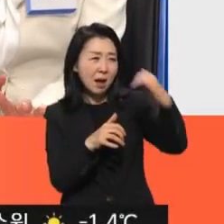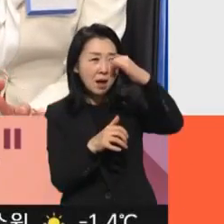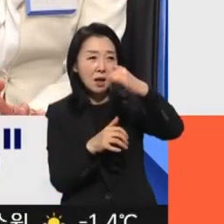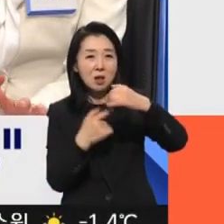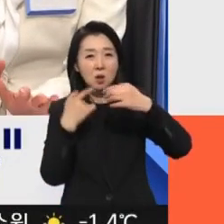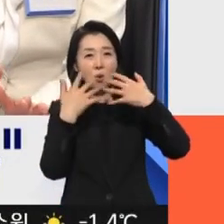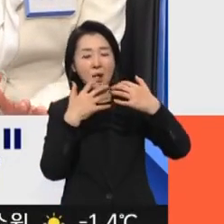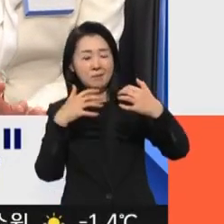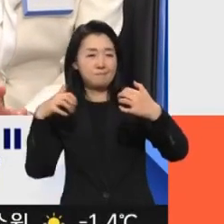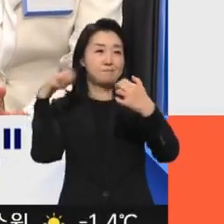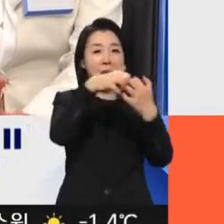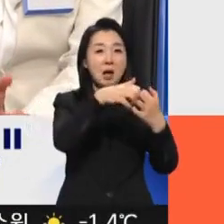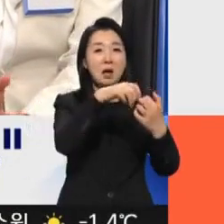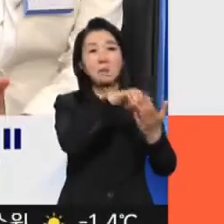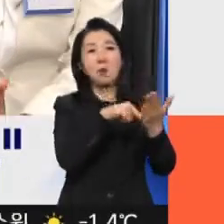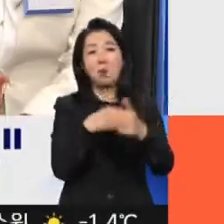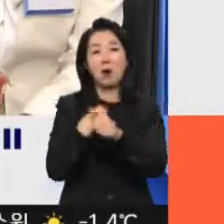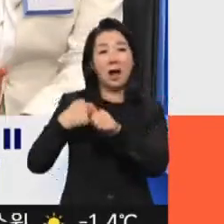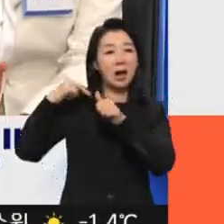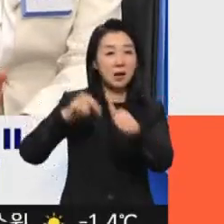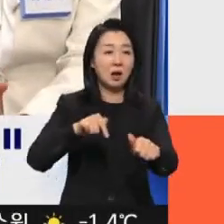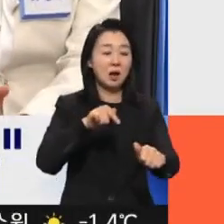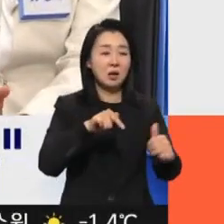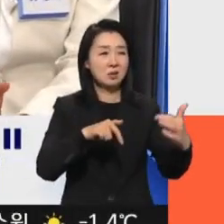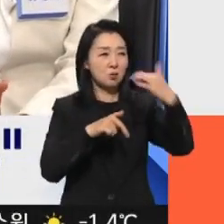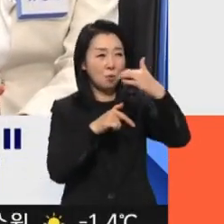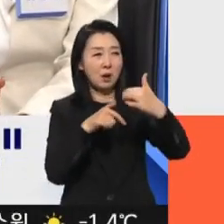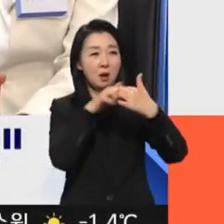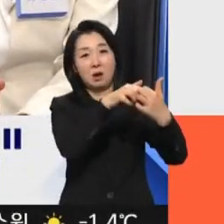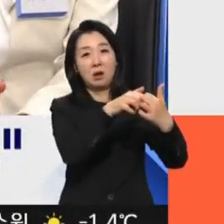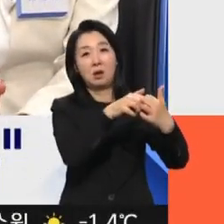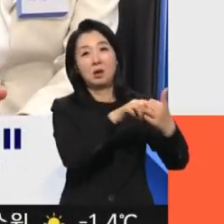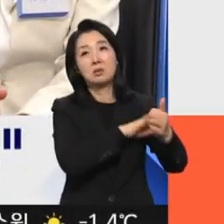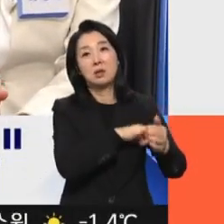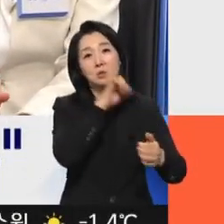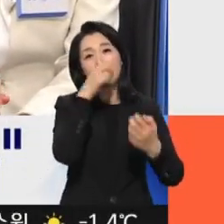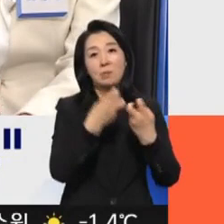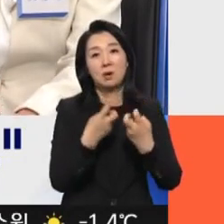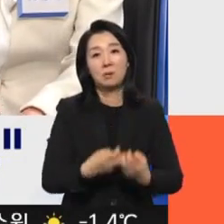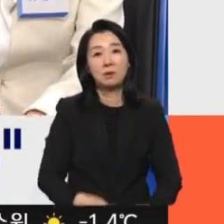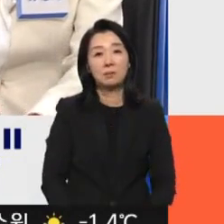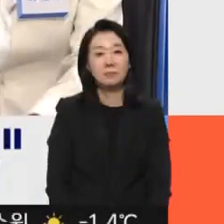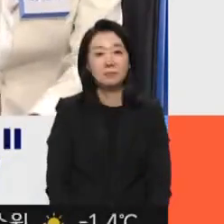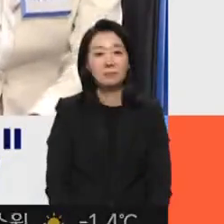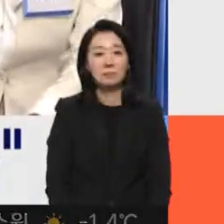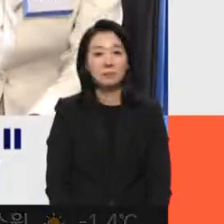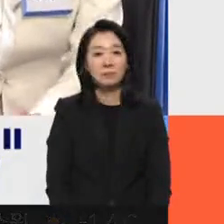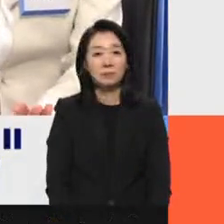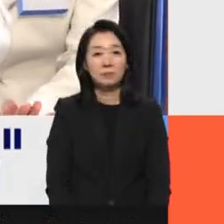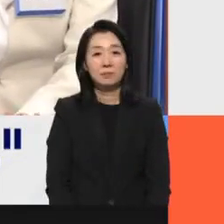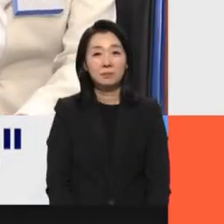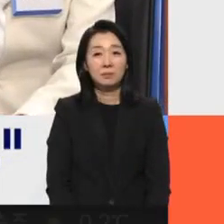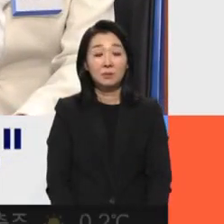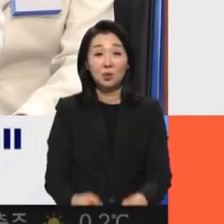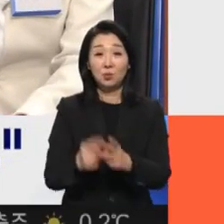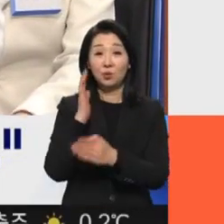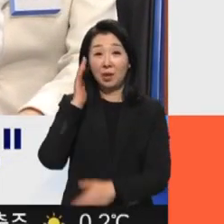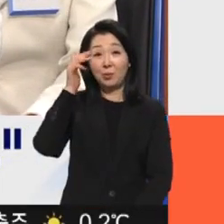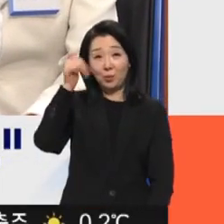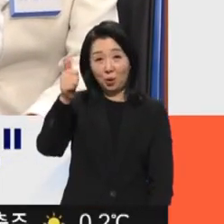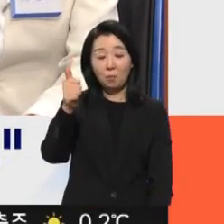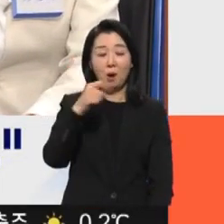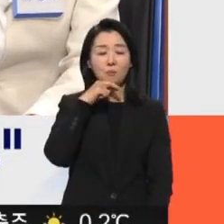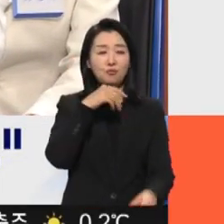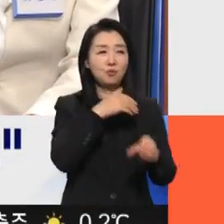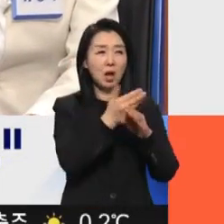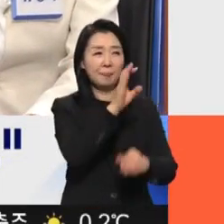확실하게 응징, 보복하라. 그것이 도발을 억제할 수 있는 가장 강력한 수단이다. 이렇게 말을 했다고 합니다. 윤 대통령은 특히